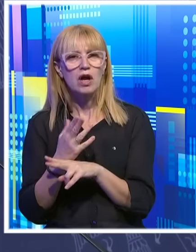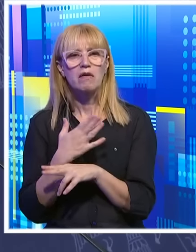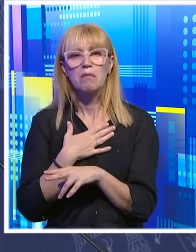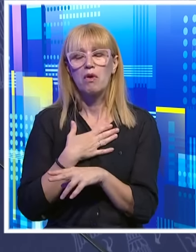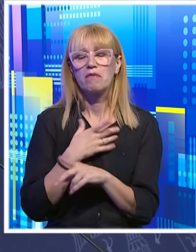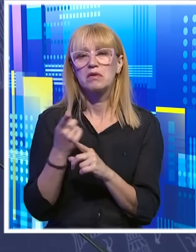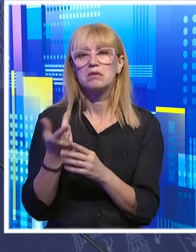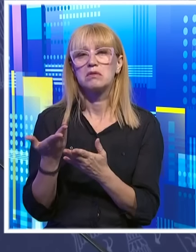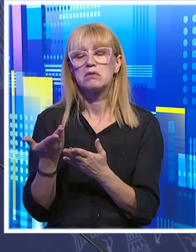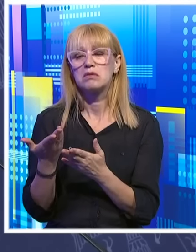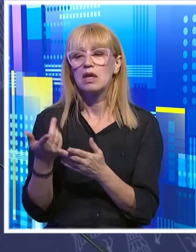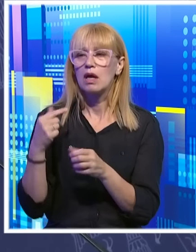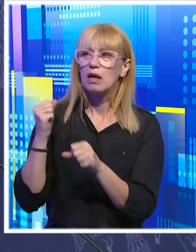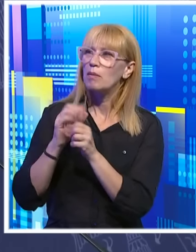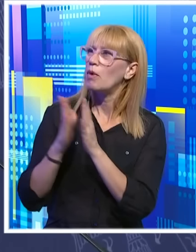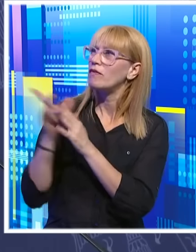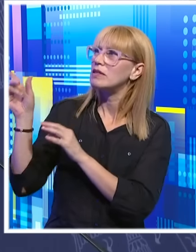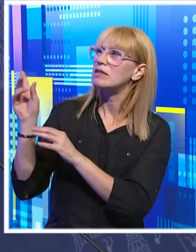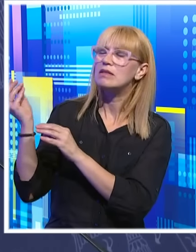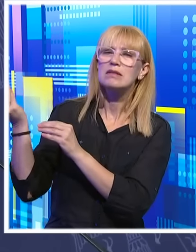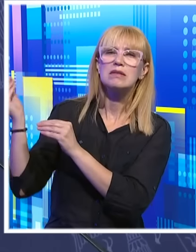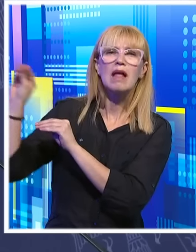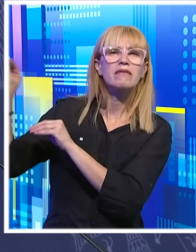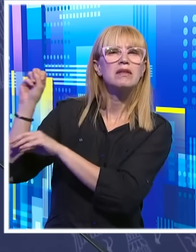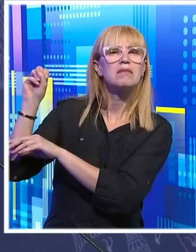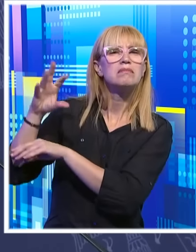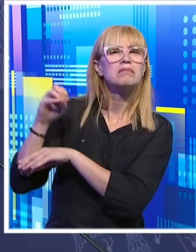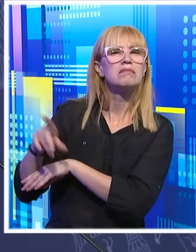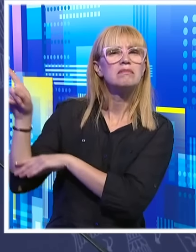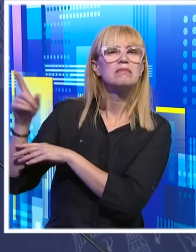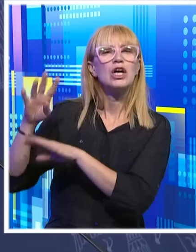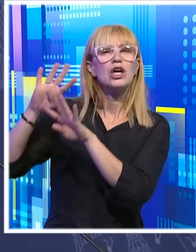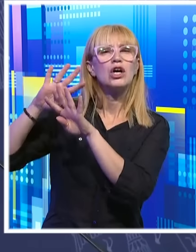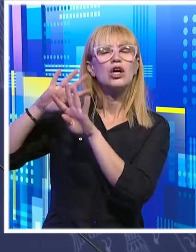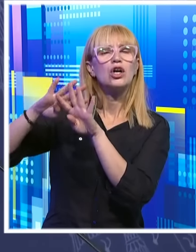koju ću ja da pokažem ljudima, ali pre nego što u to krenemo,